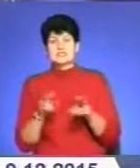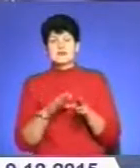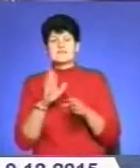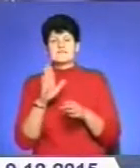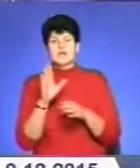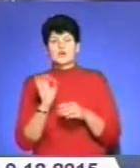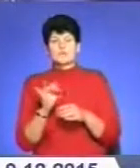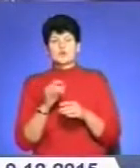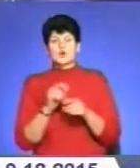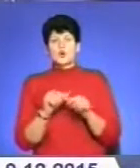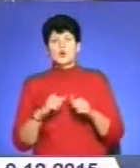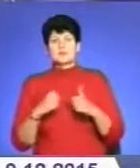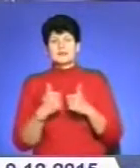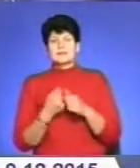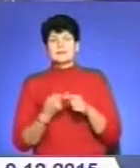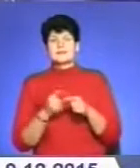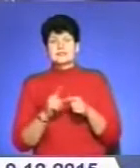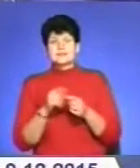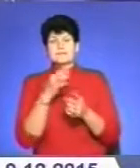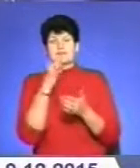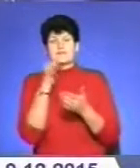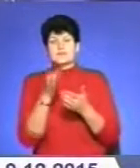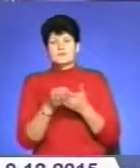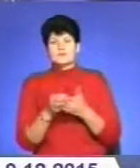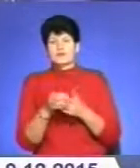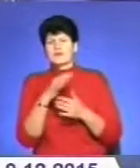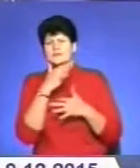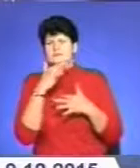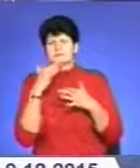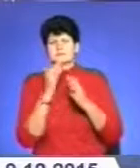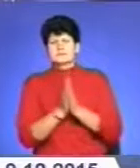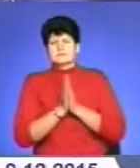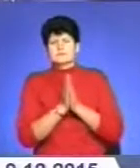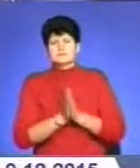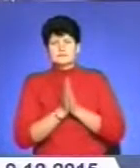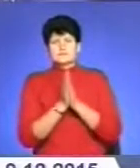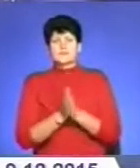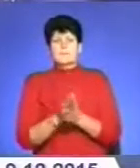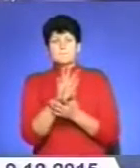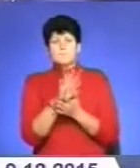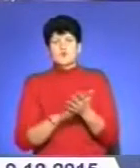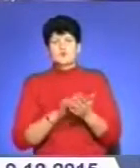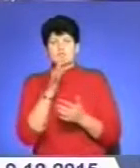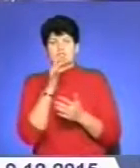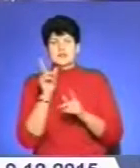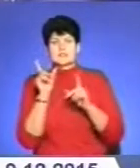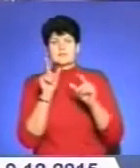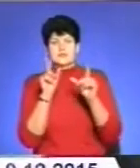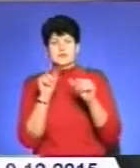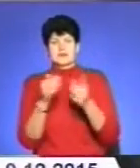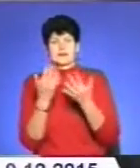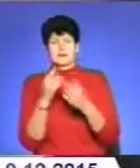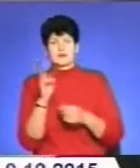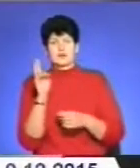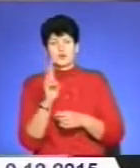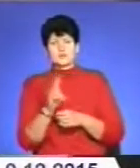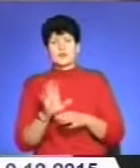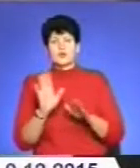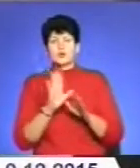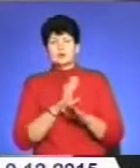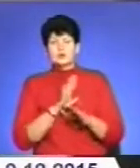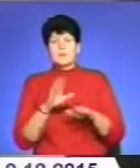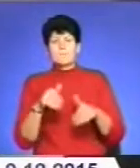Це відповідь на електронні петиції тернополян, які сотнями голосів просили місцеву владу продовжити час руху кількох тролейбусів. Була подана